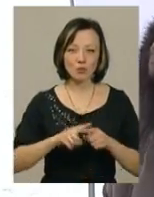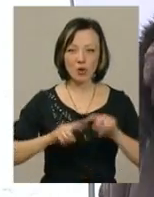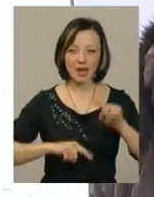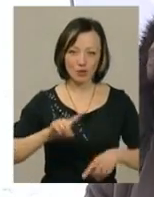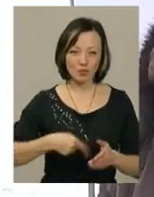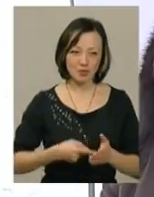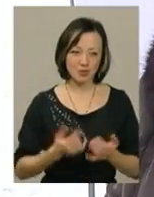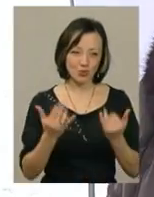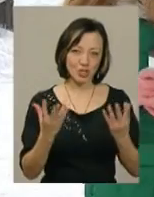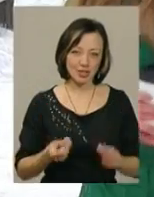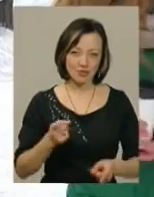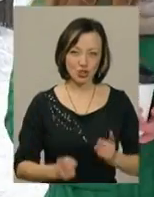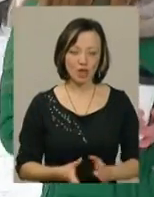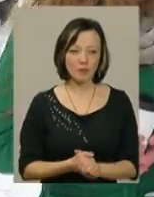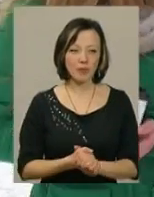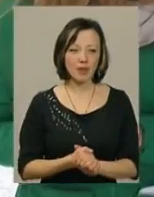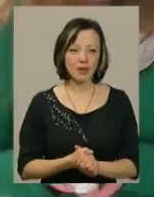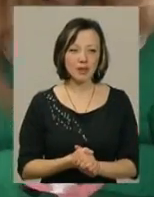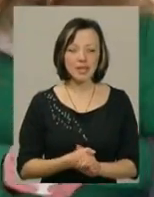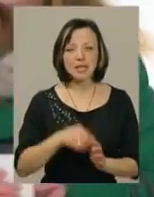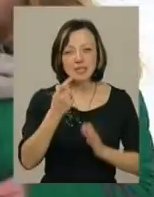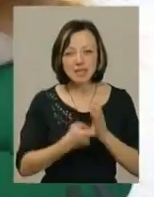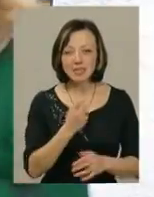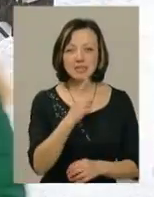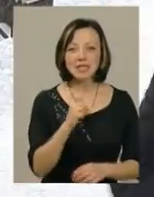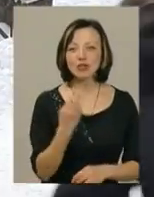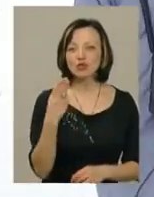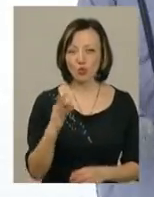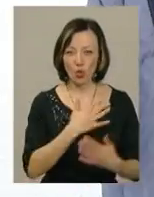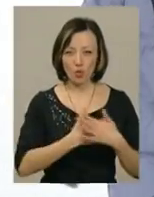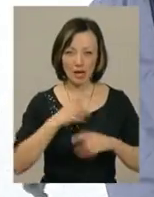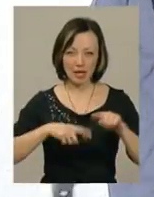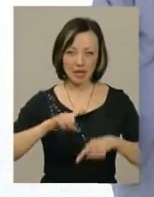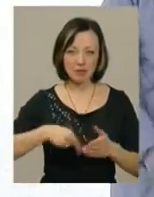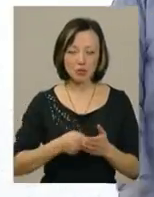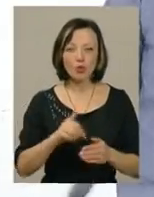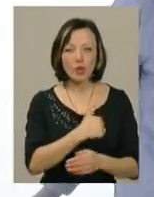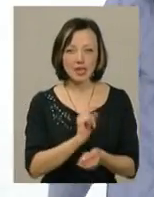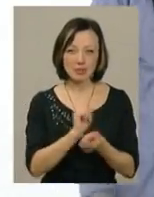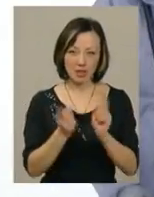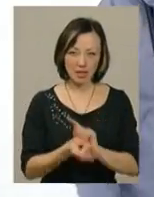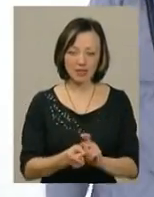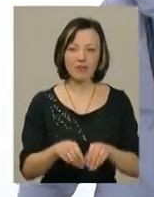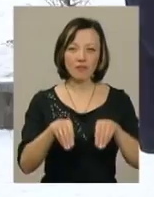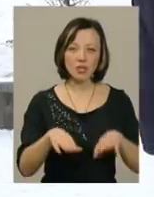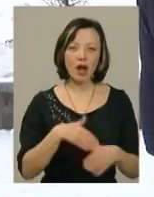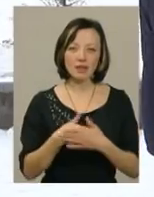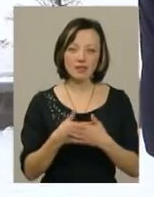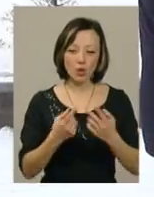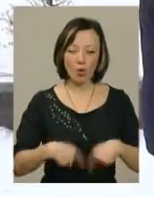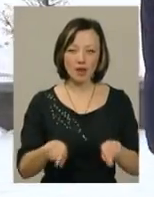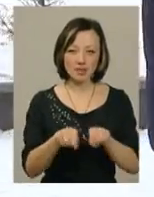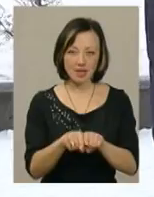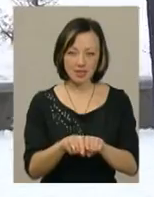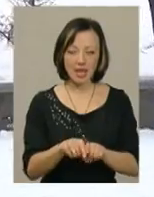місту вже на сьогоднішній день, звичайно. Дізнатися, за що містяни люблять Хмельницький і що б вони хотіли змінити, у ньому вирішили активісти громадської